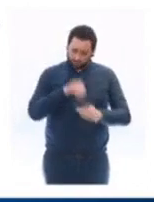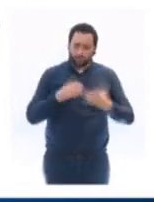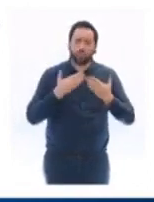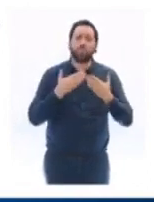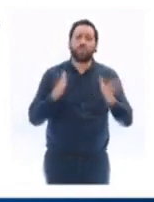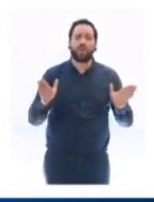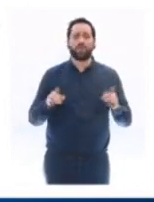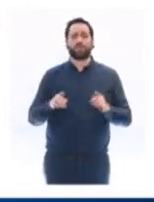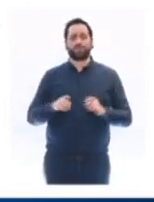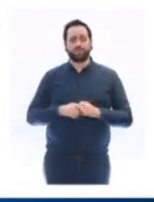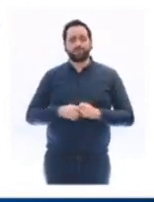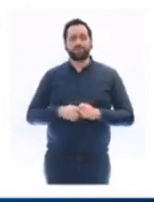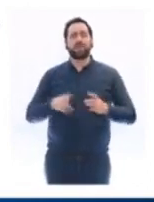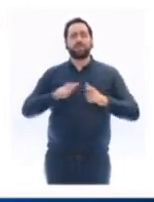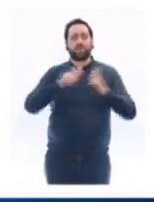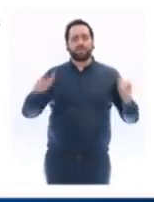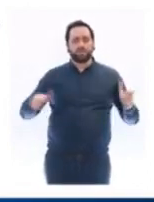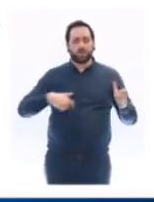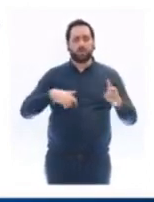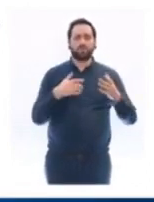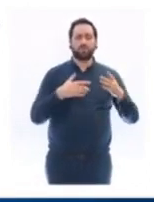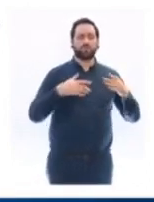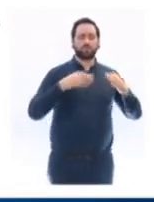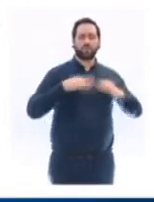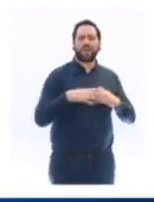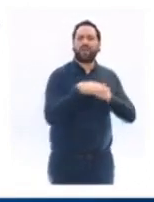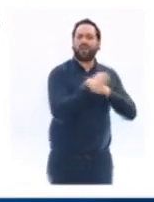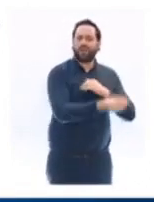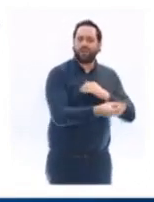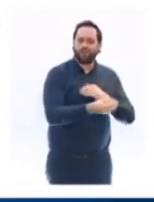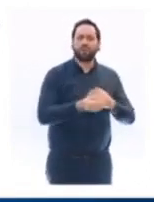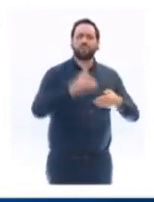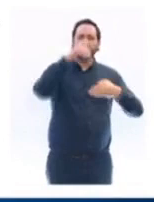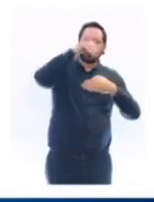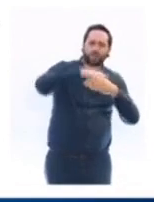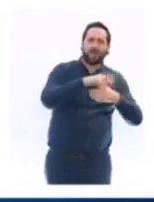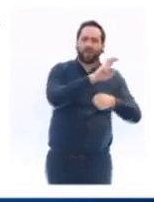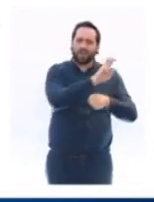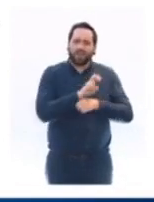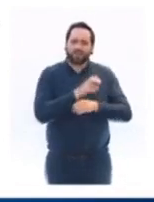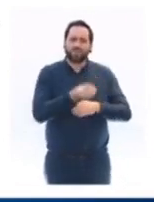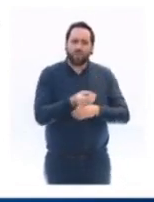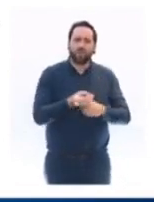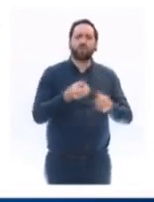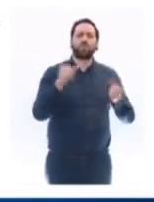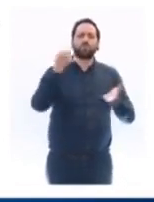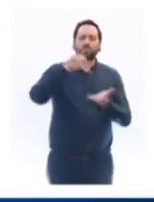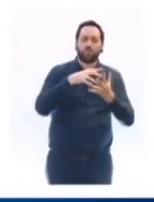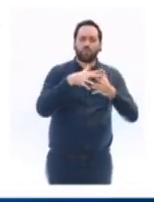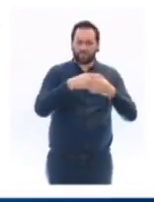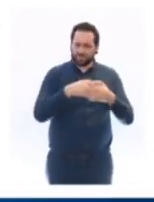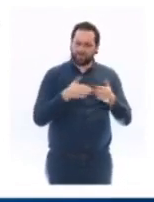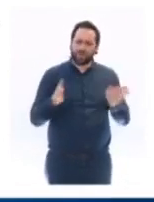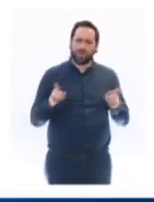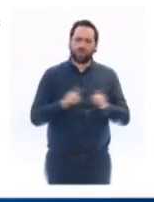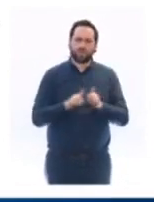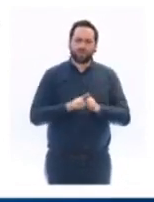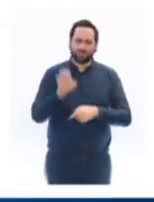d'enfants le soir après l'école, et les centres de loisirs le mercredi. En revanche, les établissements